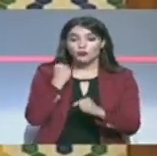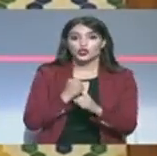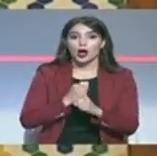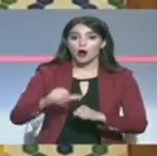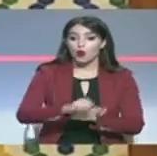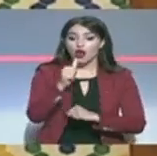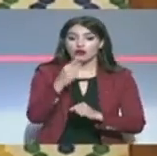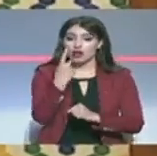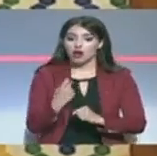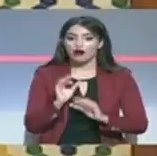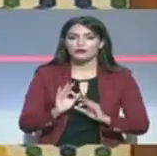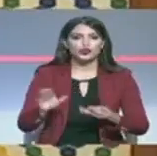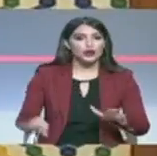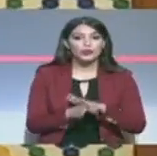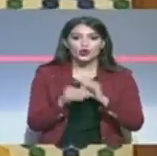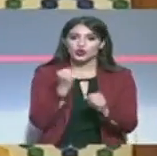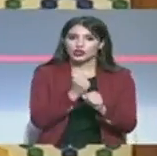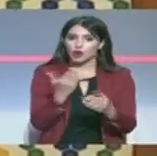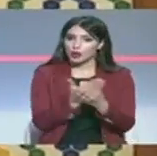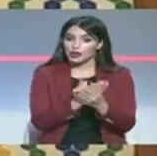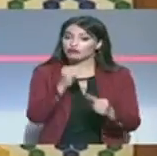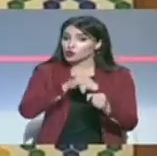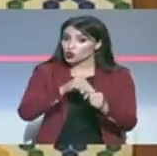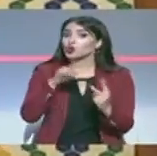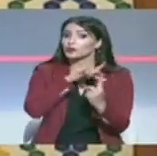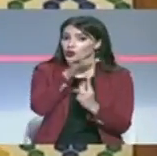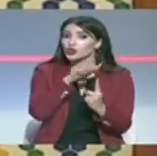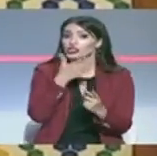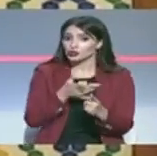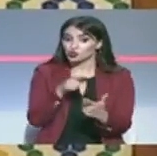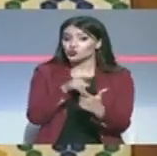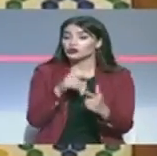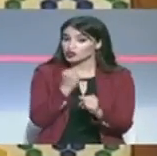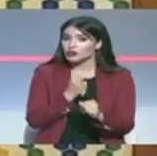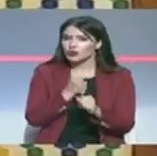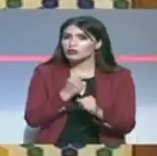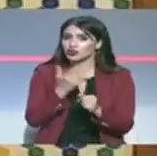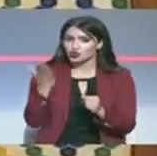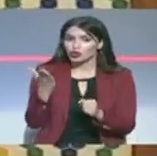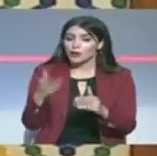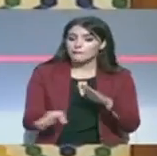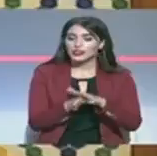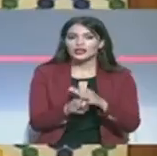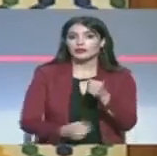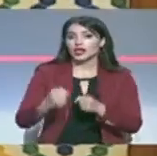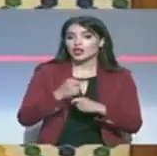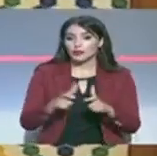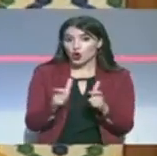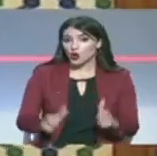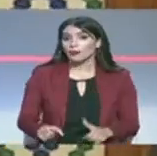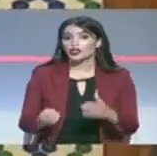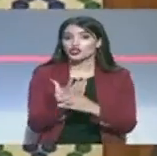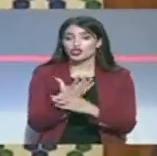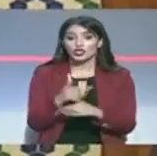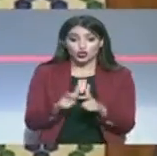الاولاني يعني نخونا نكبوا على الملفات هذيا. وكما قلت انا ملي اعلنت على بدايه تشكيل الحكومه هذيا، الحكومه هذيا